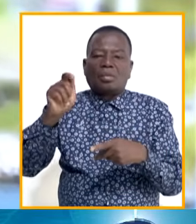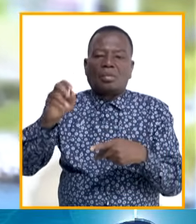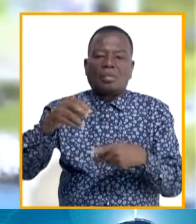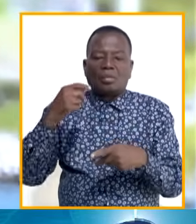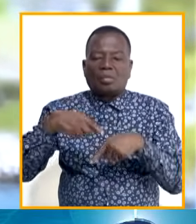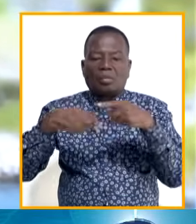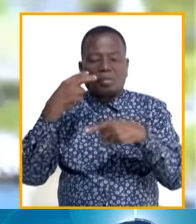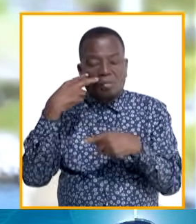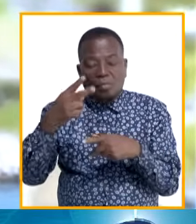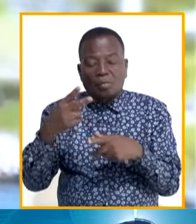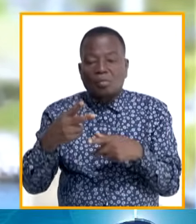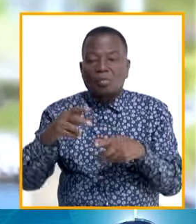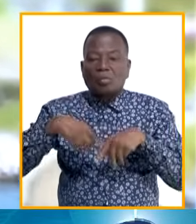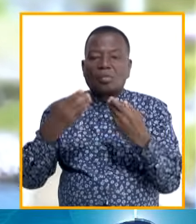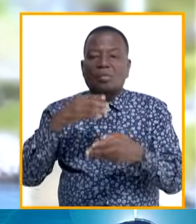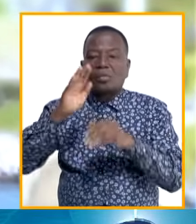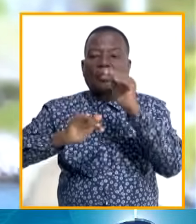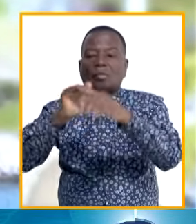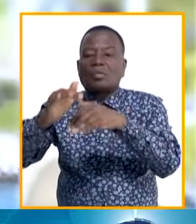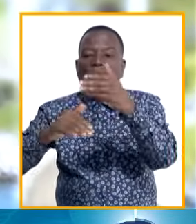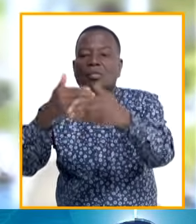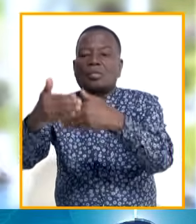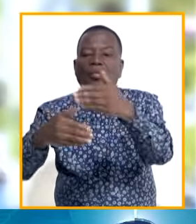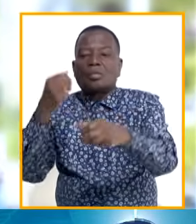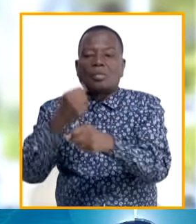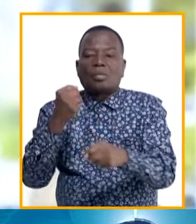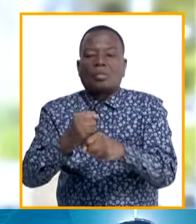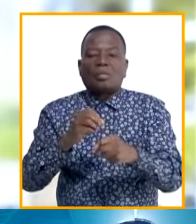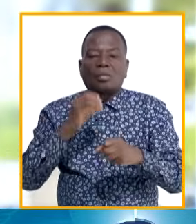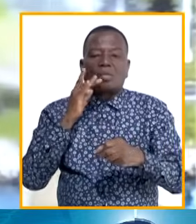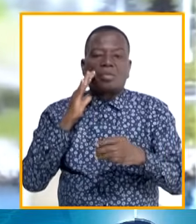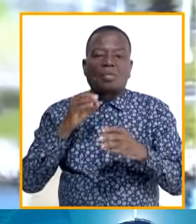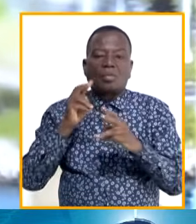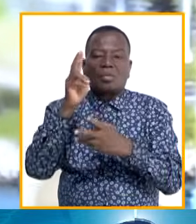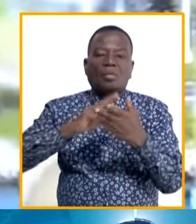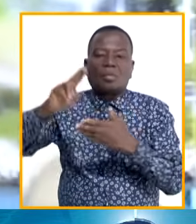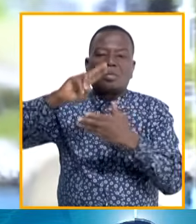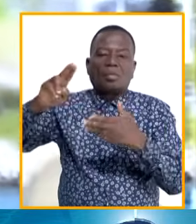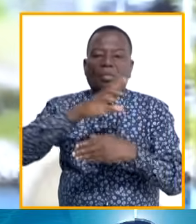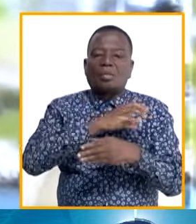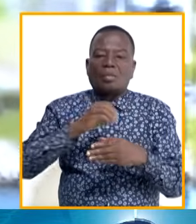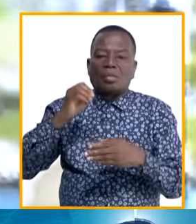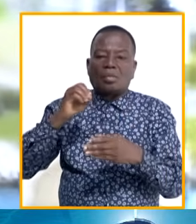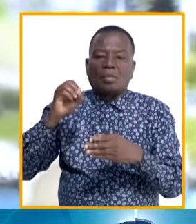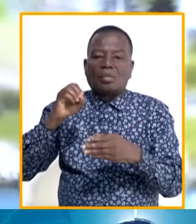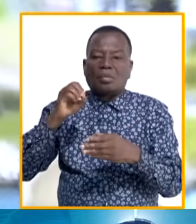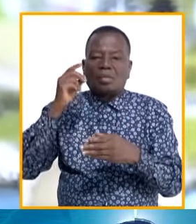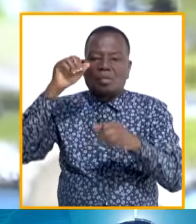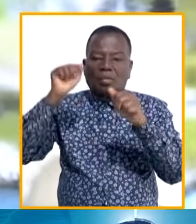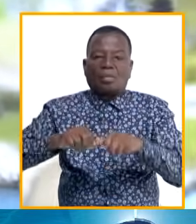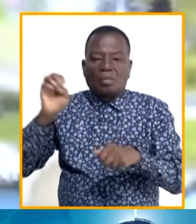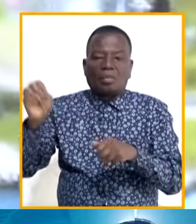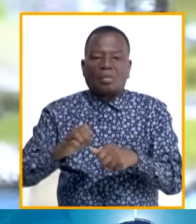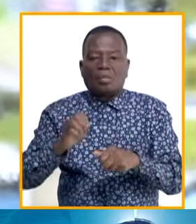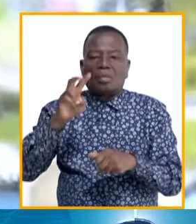s'imprégner de l'état d'avancement des travaux de réhabilitation de la résidence universitaire d'Abobo 1. L'établissement d'une capacité